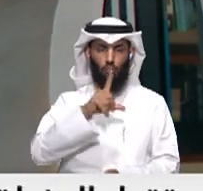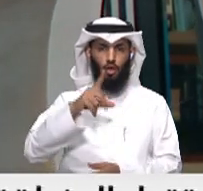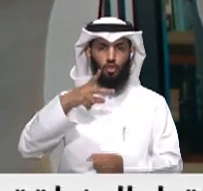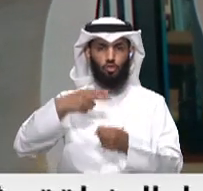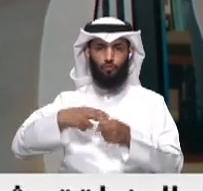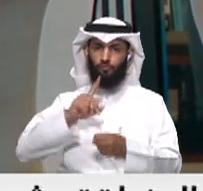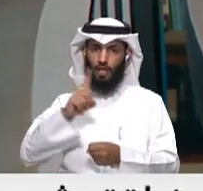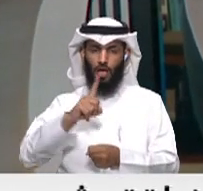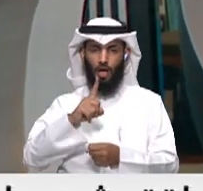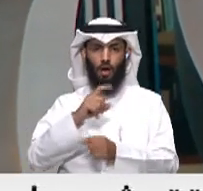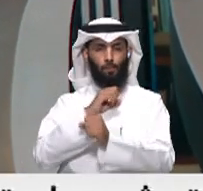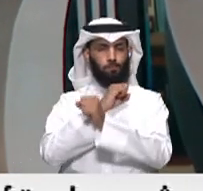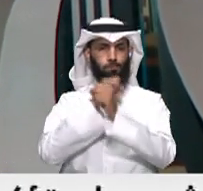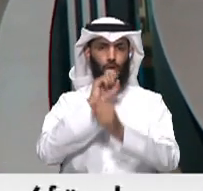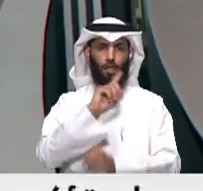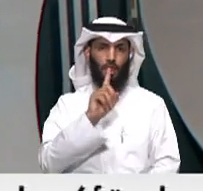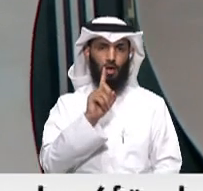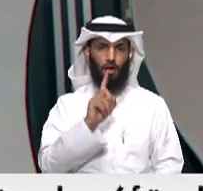نووية.